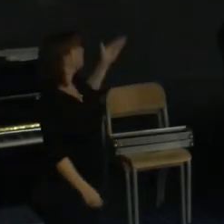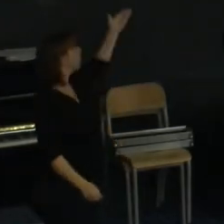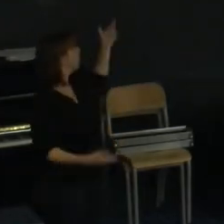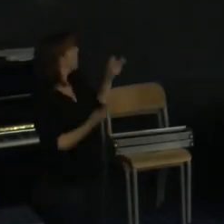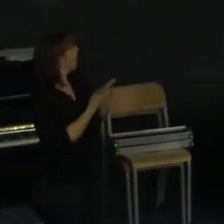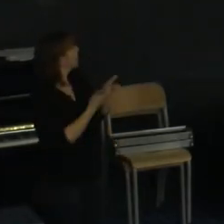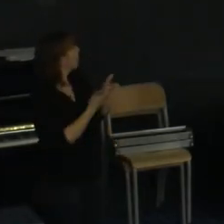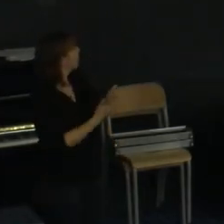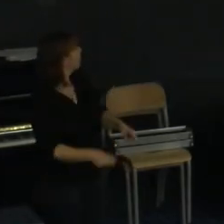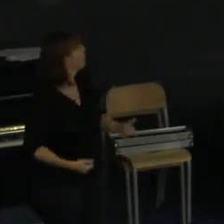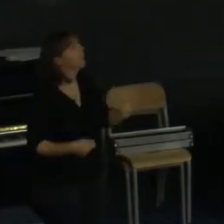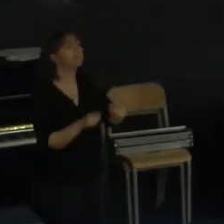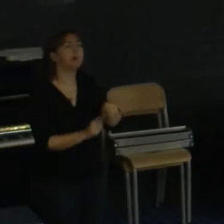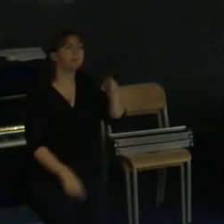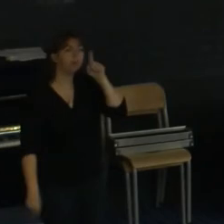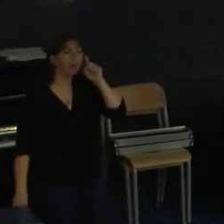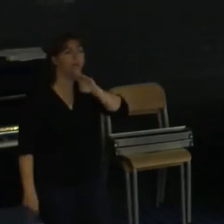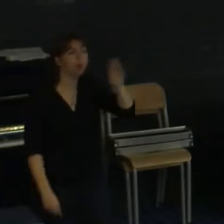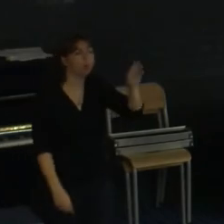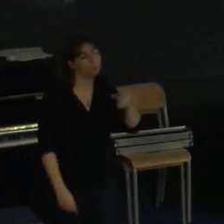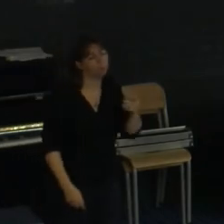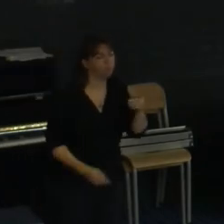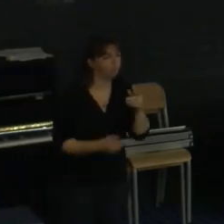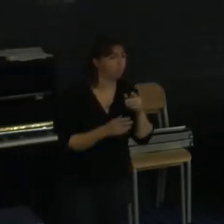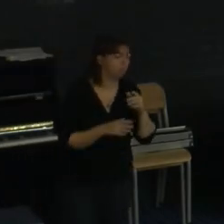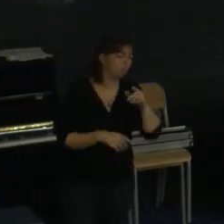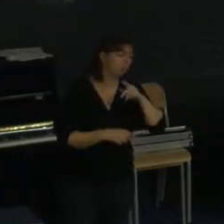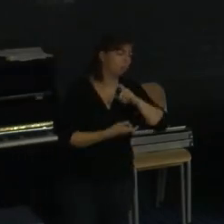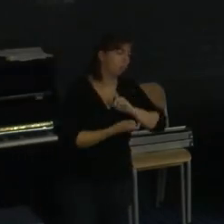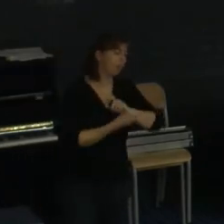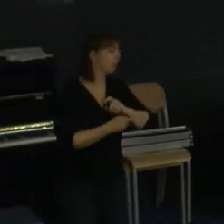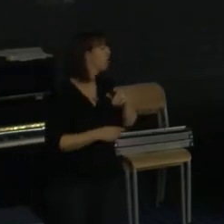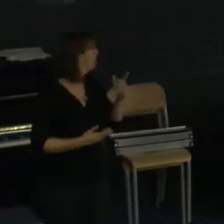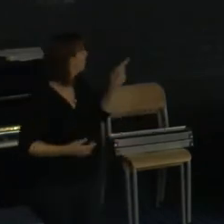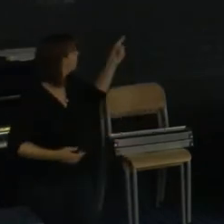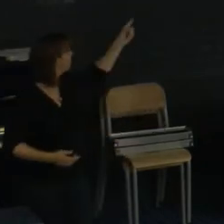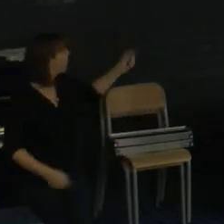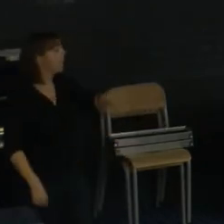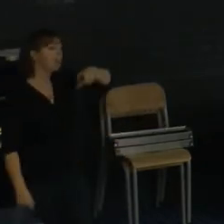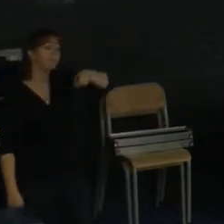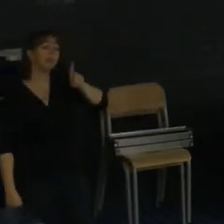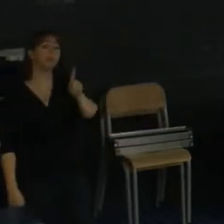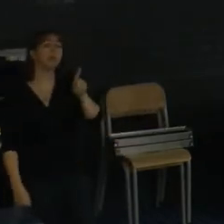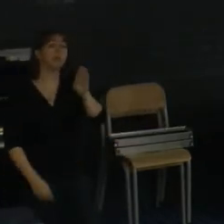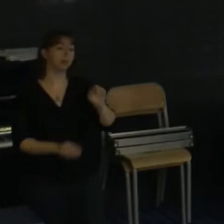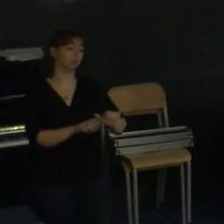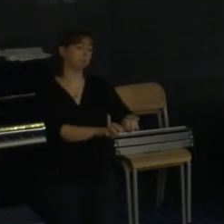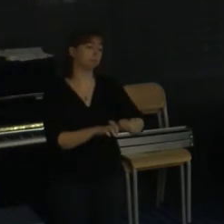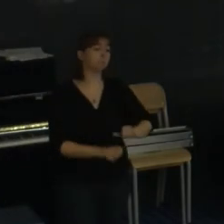truc, mon exemple basique. Donc, j'importe mon PDB, je le lance là et je vais exécuter mon